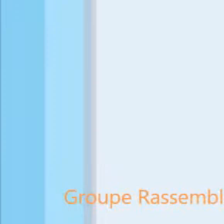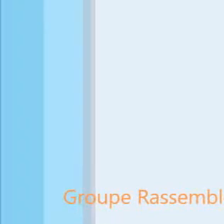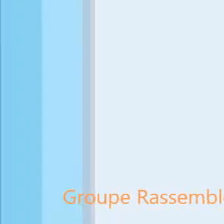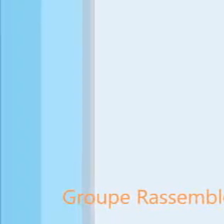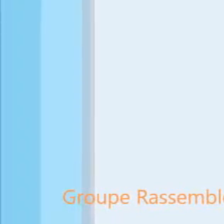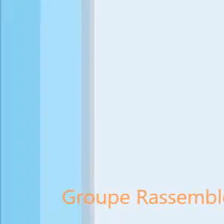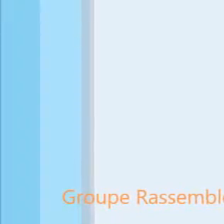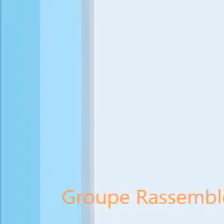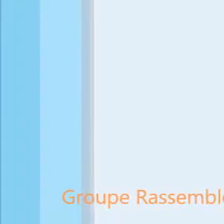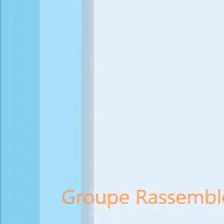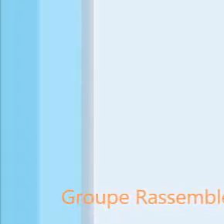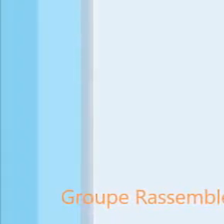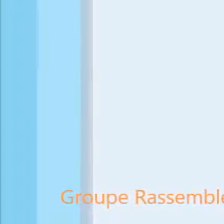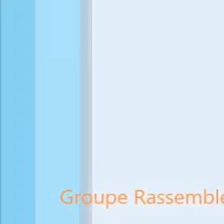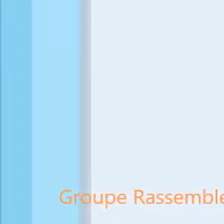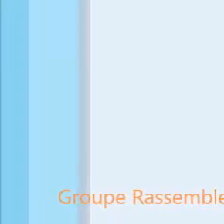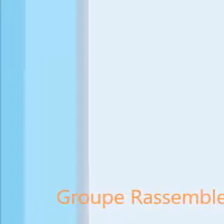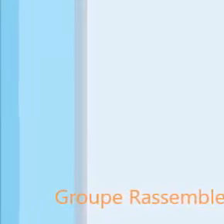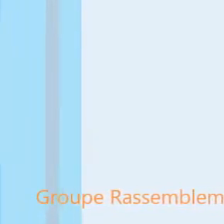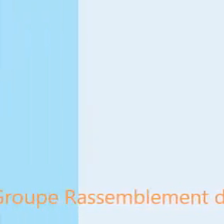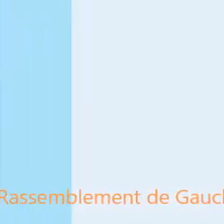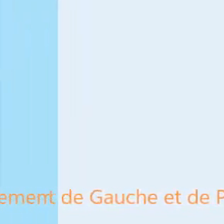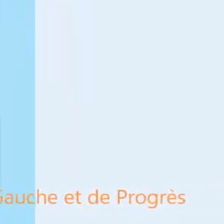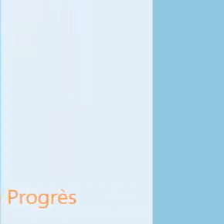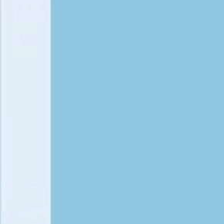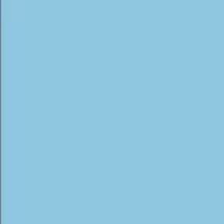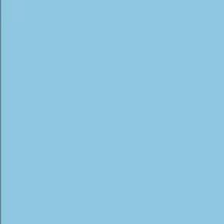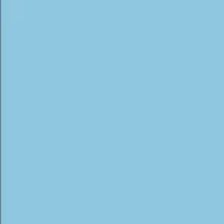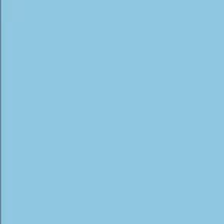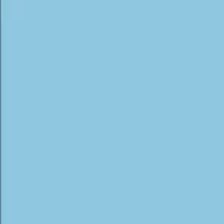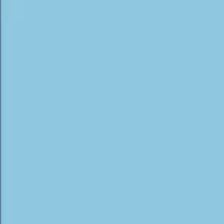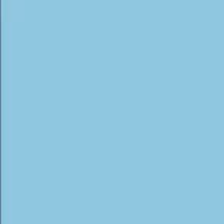paraît essentiel, notamment dans tous les enjeux qu'il y a aujourd'hui au niveau des réaménagements urbains, à la Villeneuve, à Mistral, mais je pense aussi des projets qui sont cités dans le